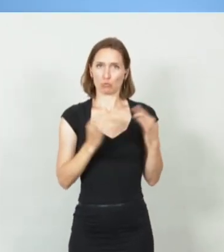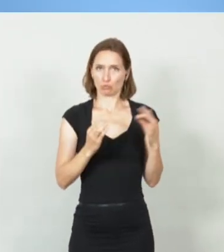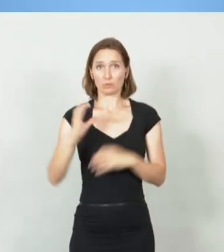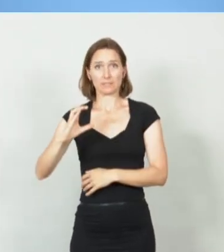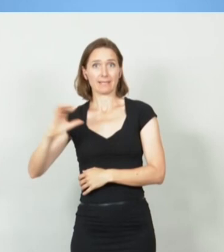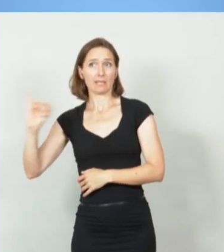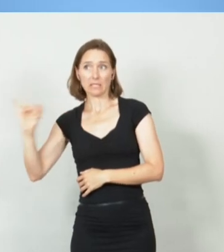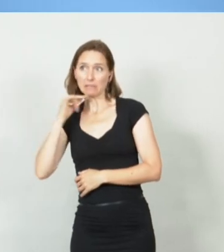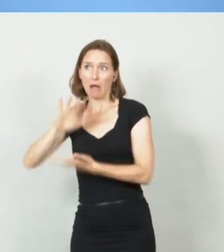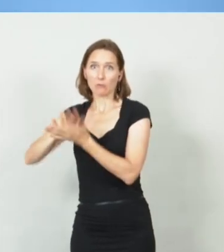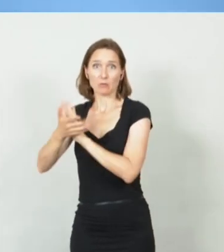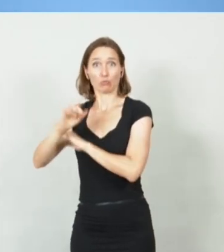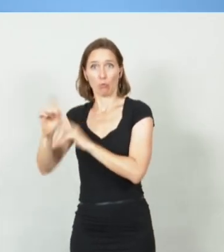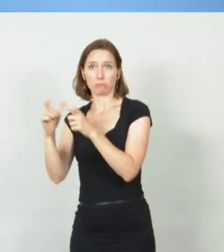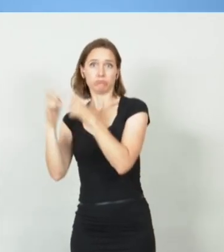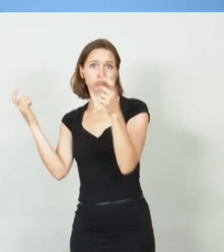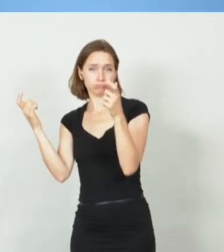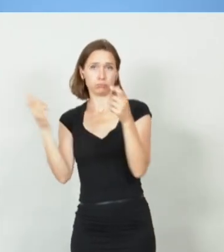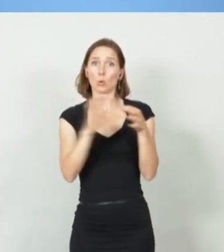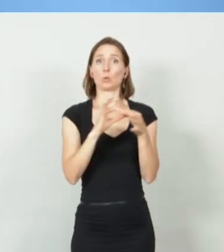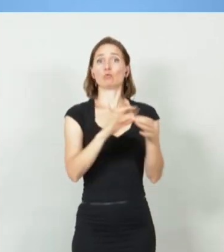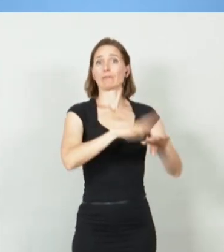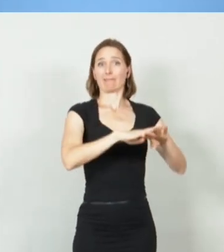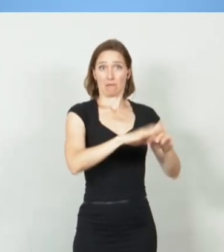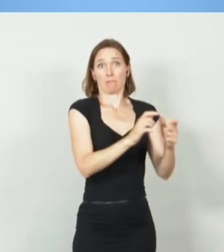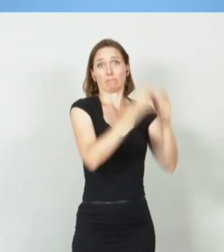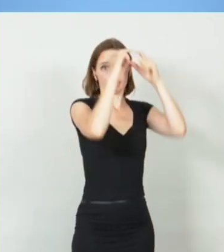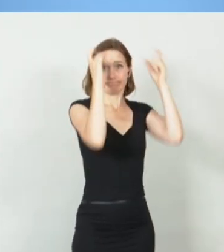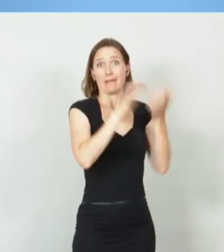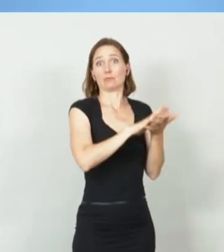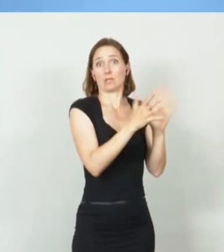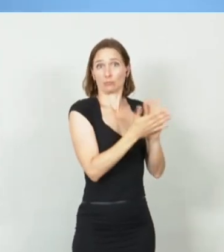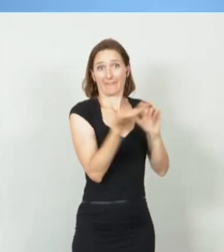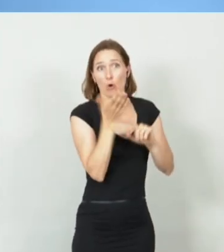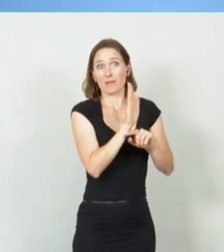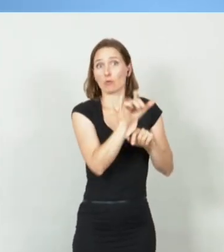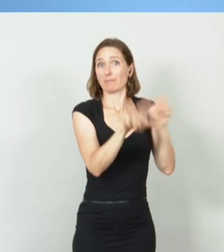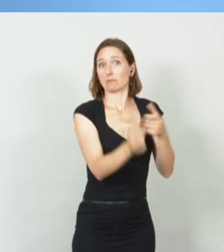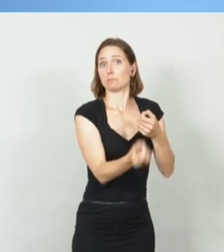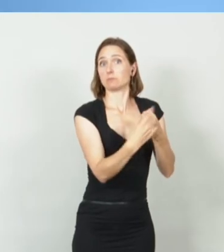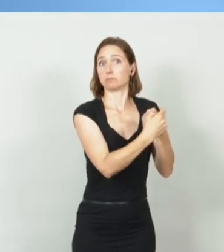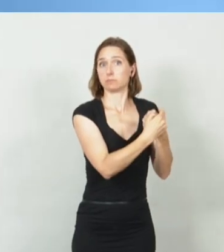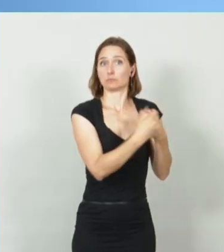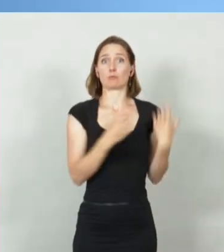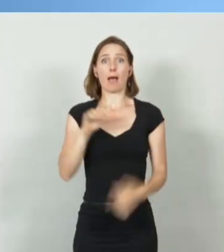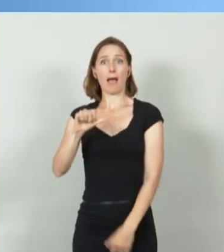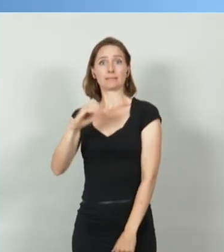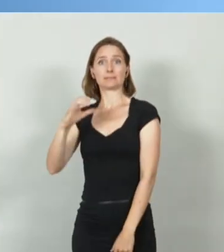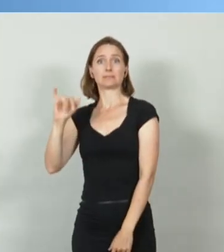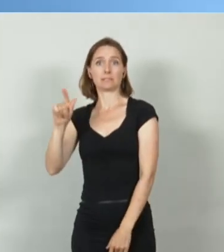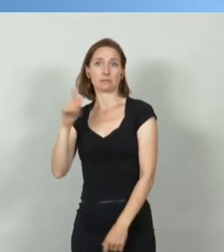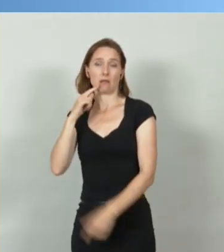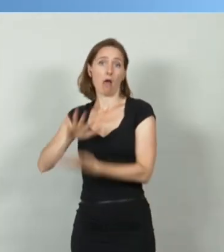mais des instances les unions de quartier sont des associations représentant leurs adhérents et là où la SIG est une association de gestion